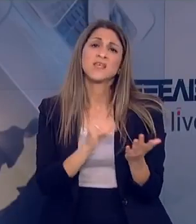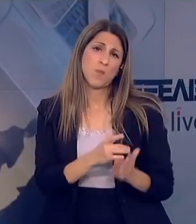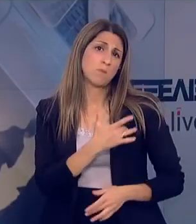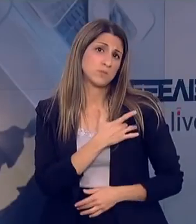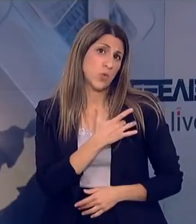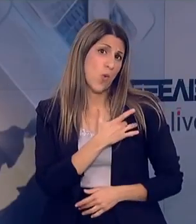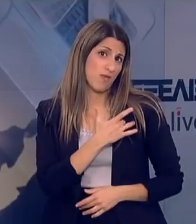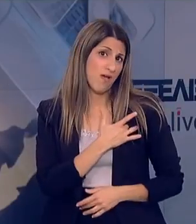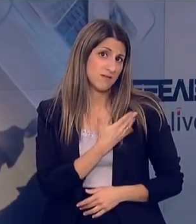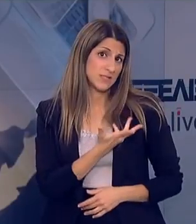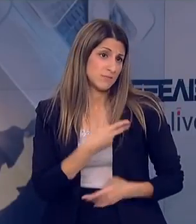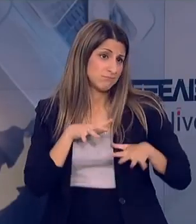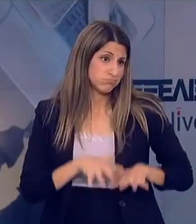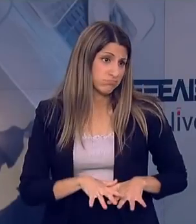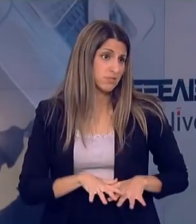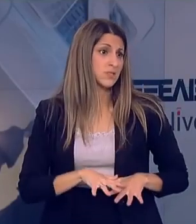και πνευματικό